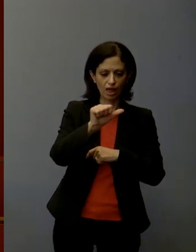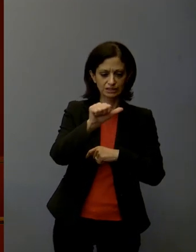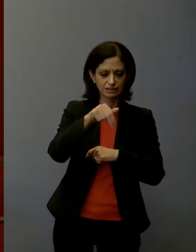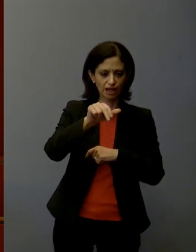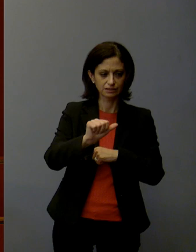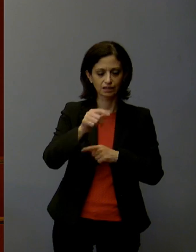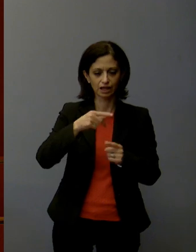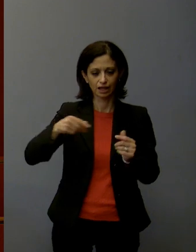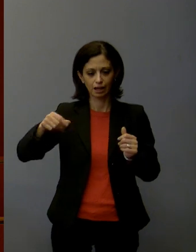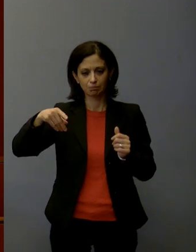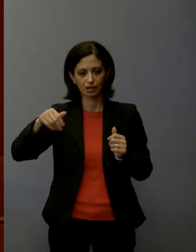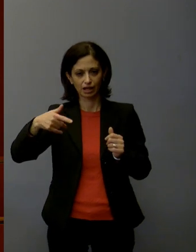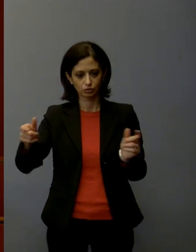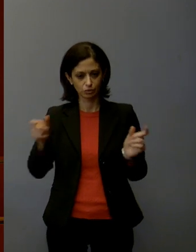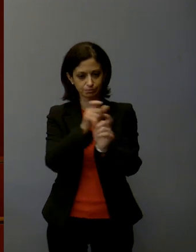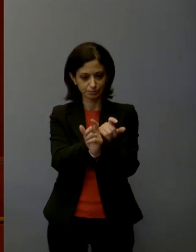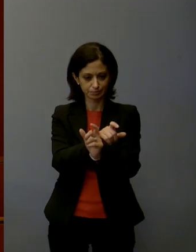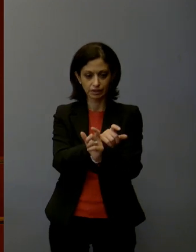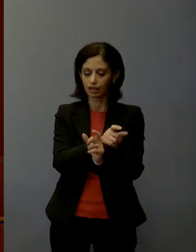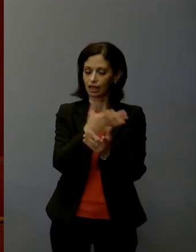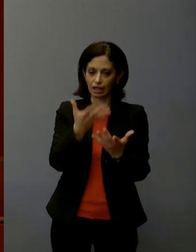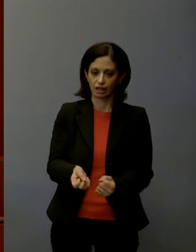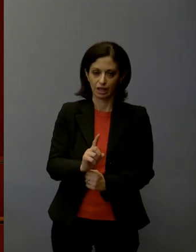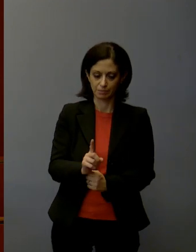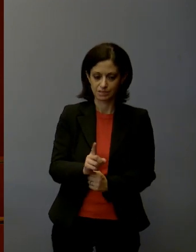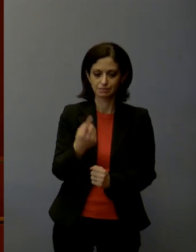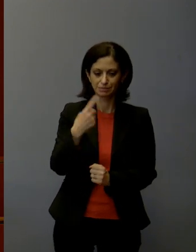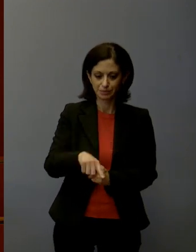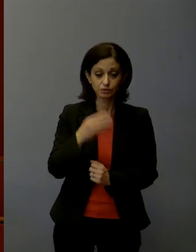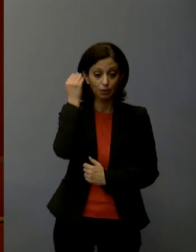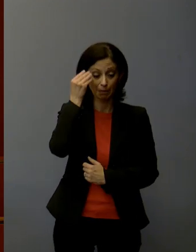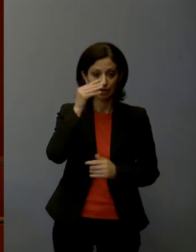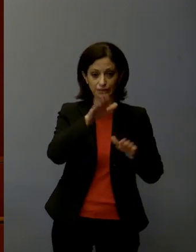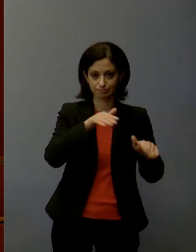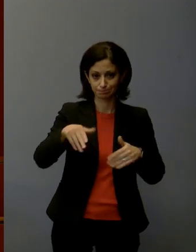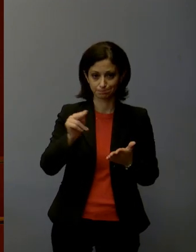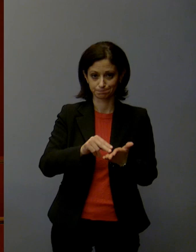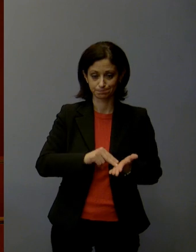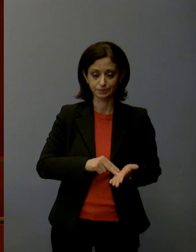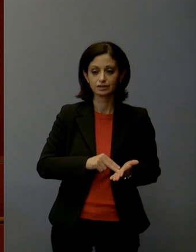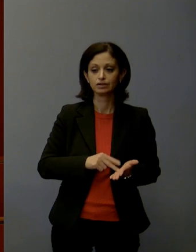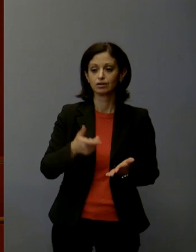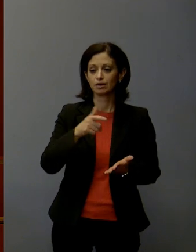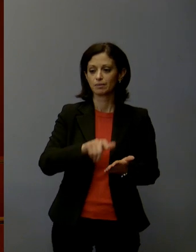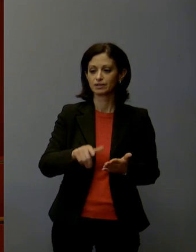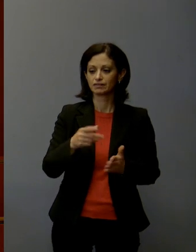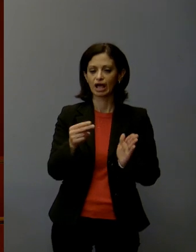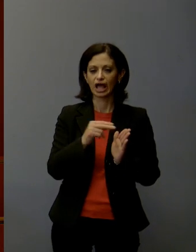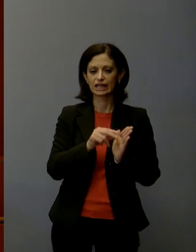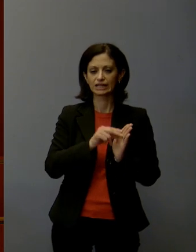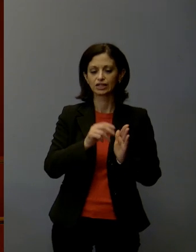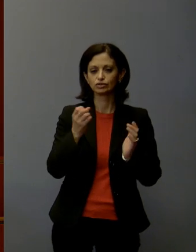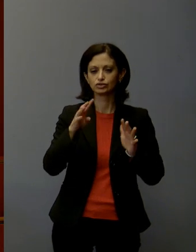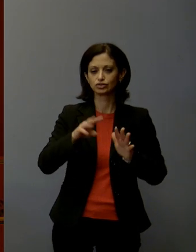stato valutato in ammissibile e quindi non sono stati acquisiti i pareri in quanto ai sensi dell'articolo 19